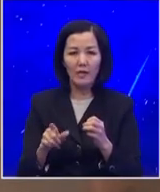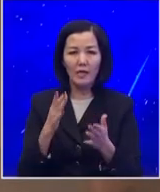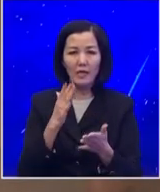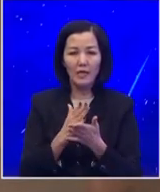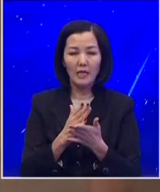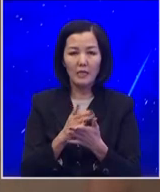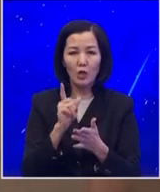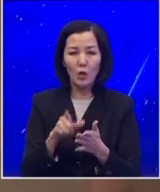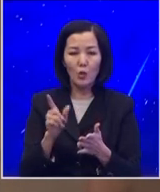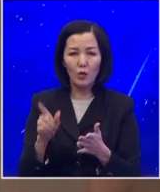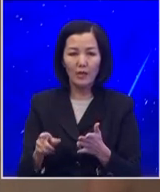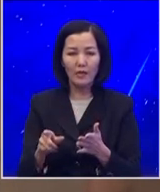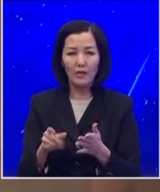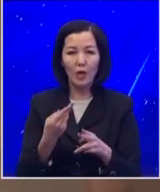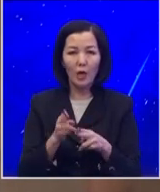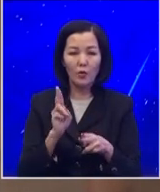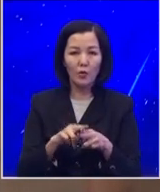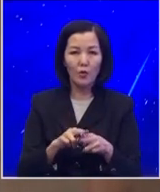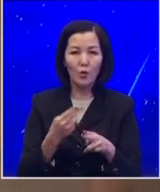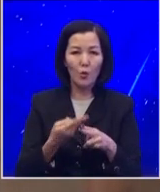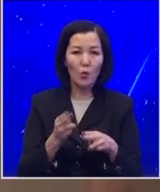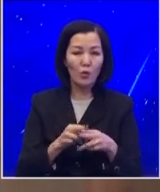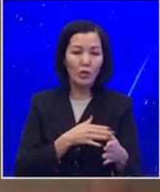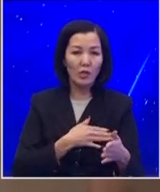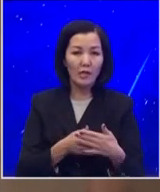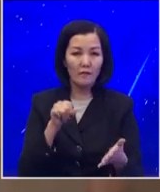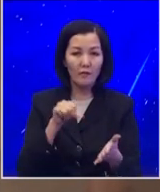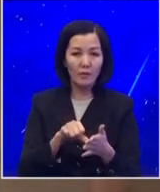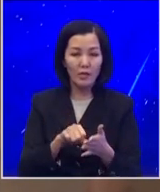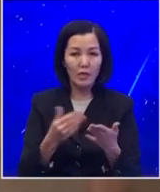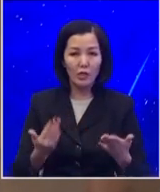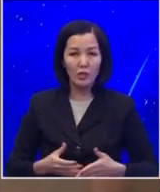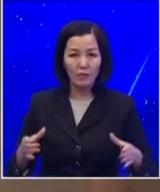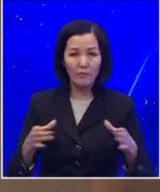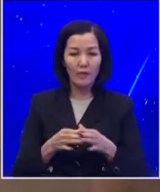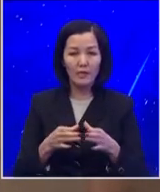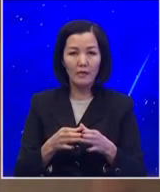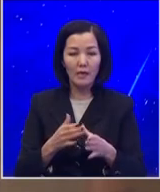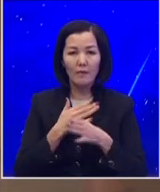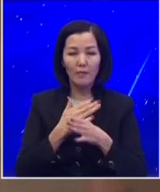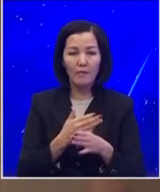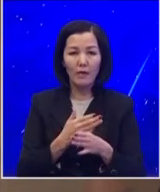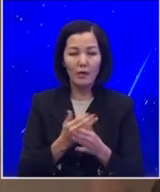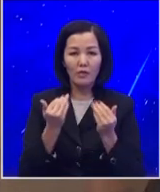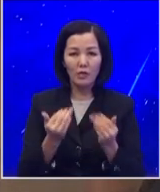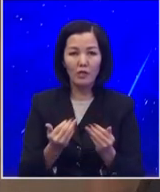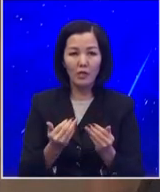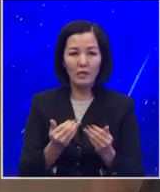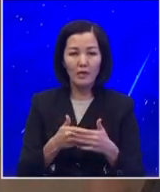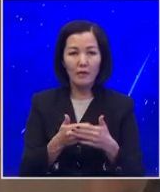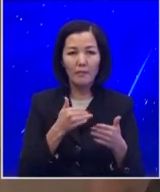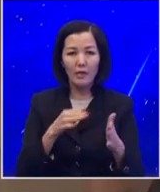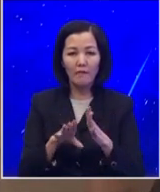люди, которые очень активно принимают участие в жизни партии. Помогают нам сейчас вот в предвыборный